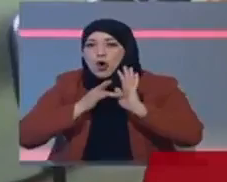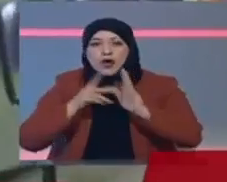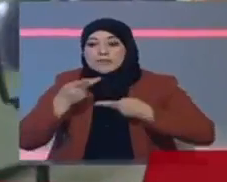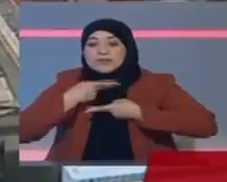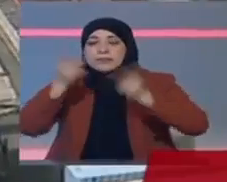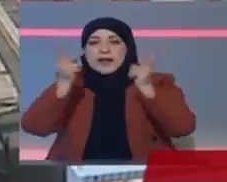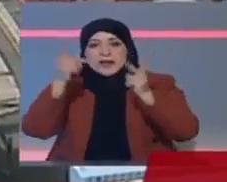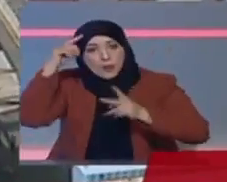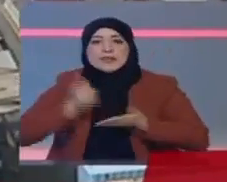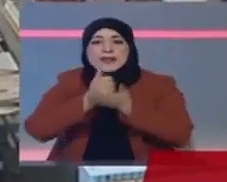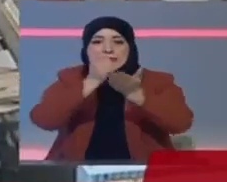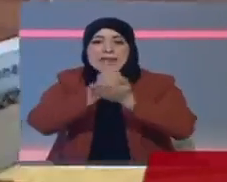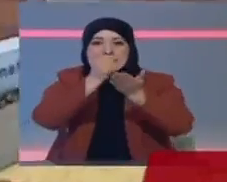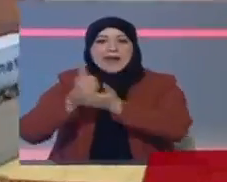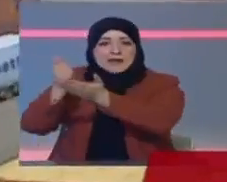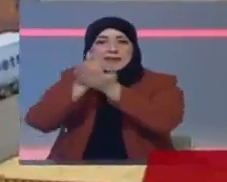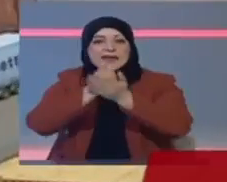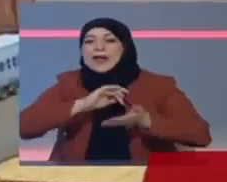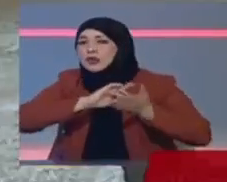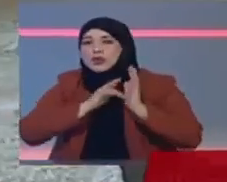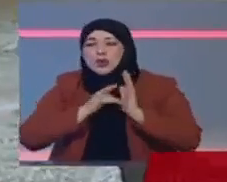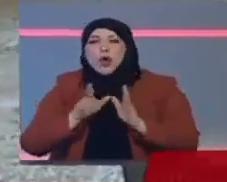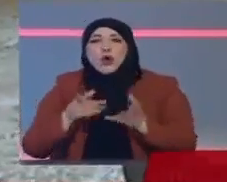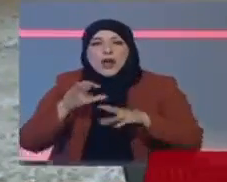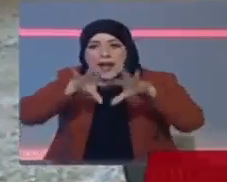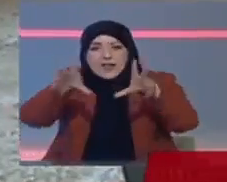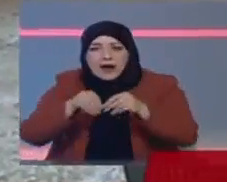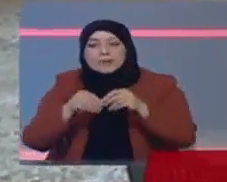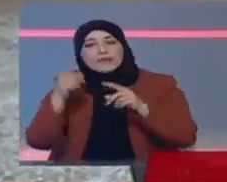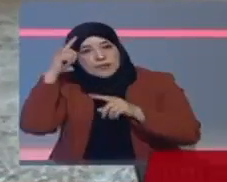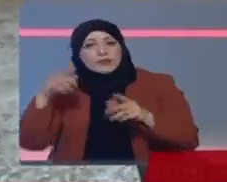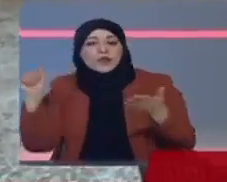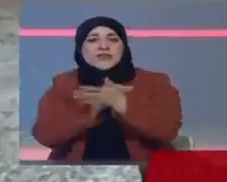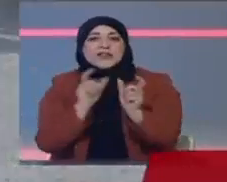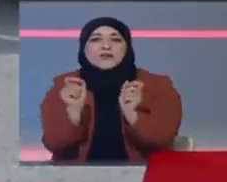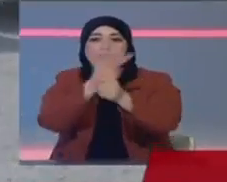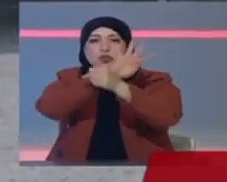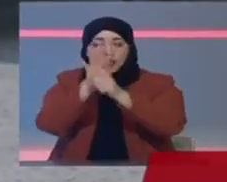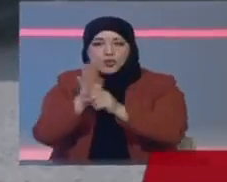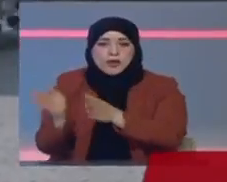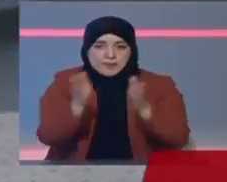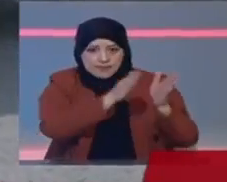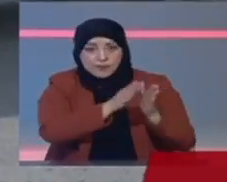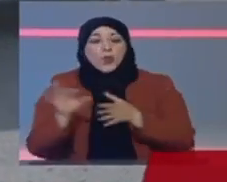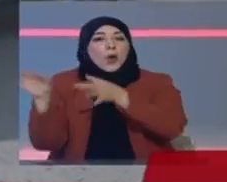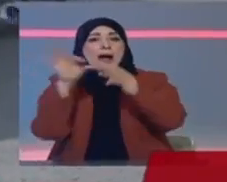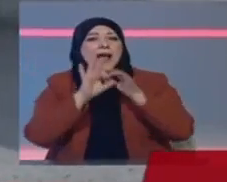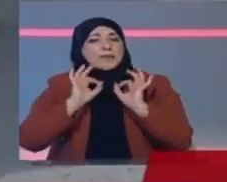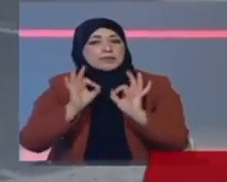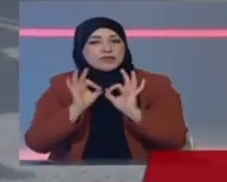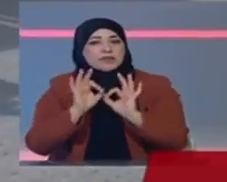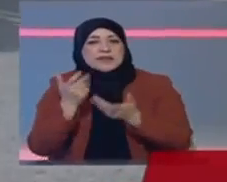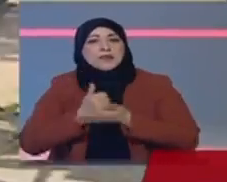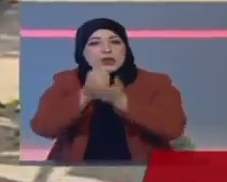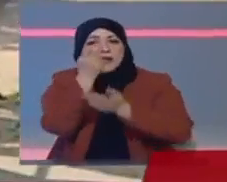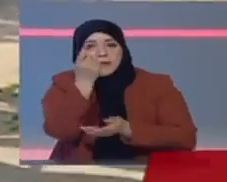للمساعده على مواجهه تبعات ازمه انتشار فيروس كورونا المستجد والمتعلقه اساسا المساعدات